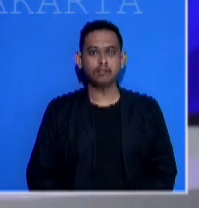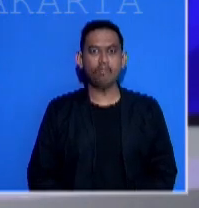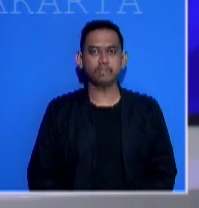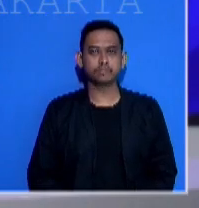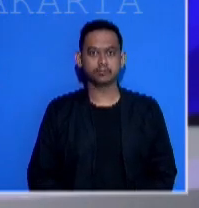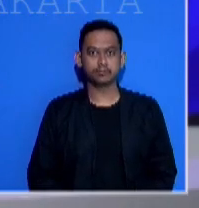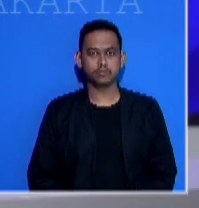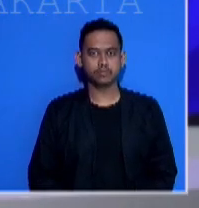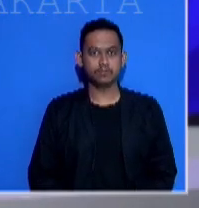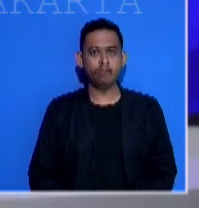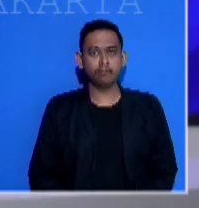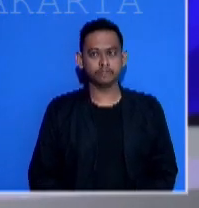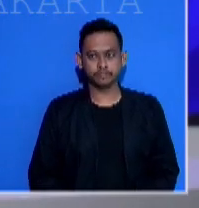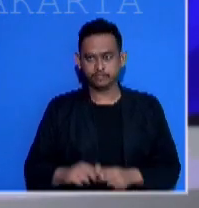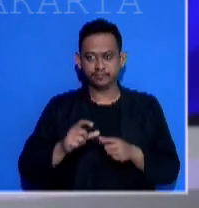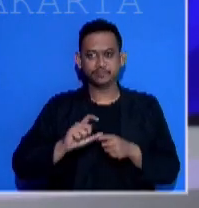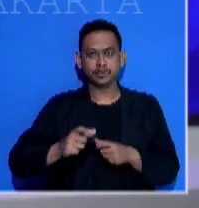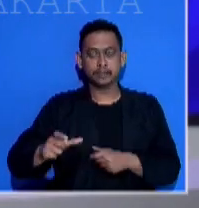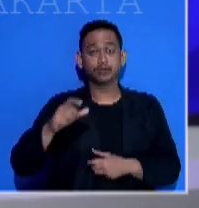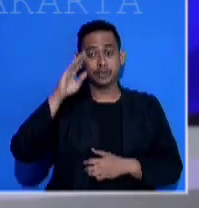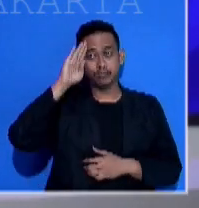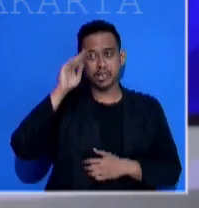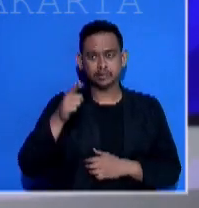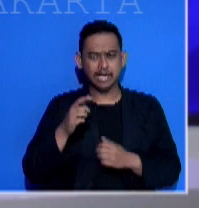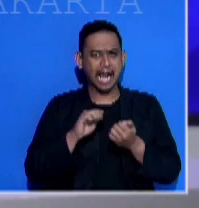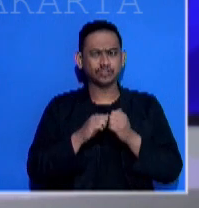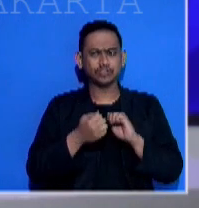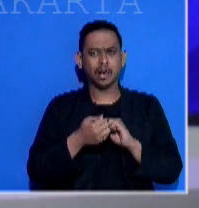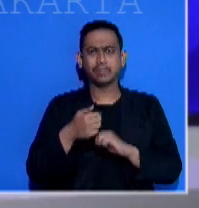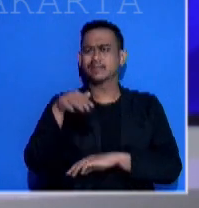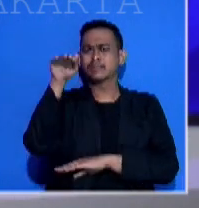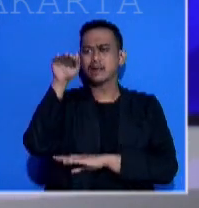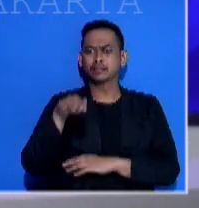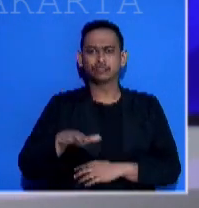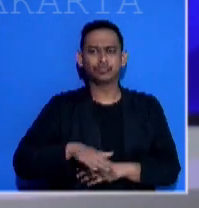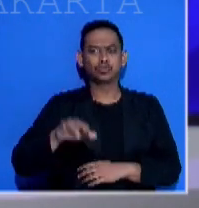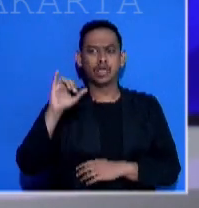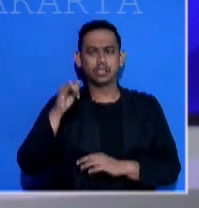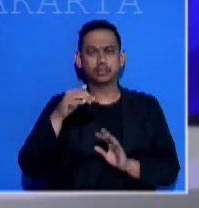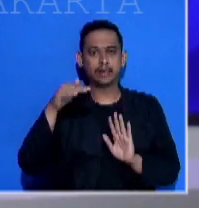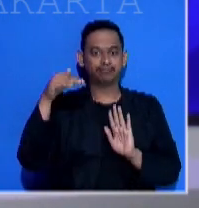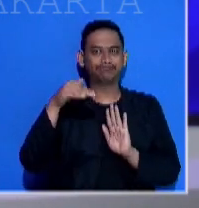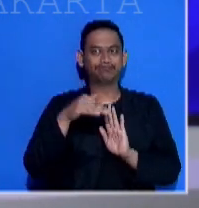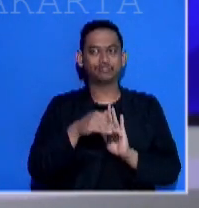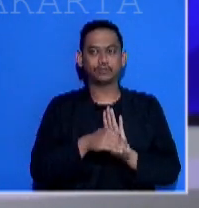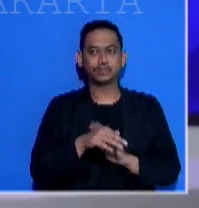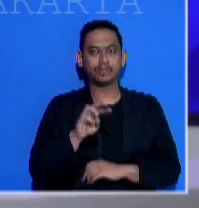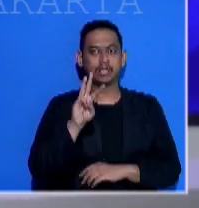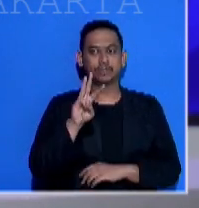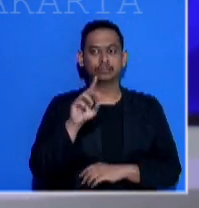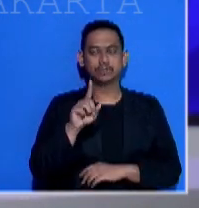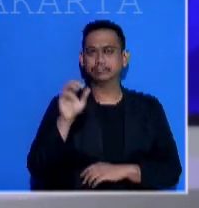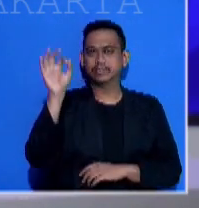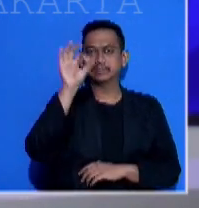Selama operasi Ketupat Progo 2024, angka kriminalitas di Daerah Istimewa Yogyakarta mengalami penurunan 31%